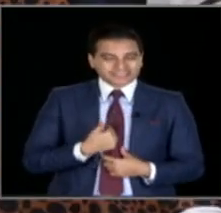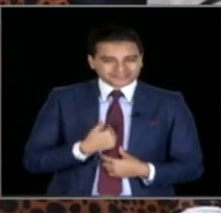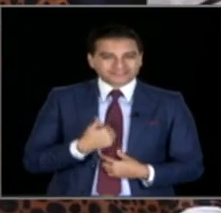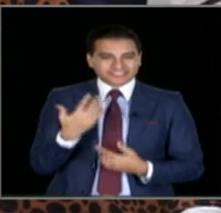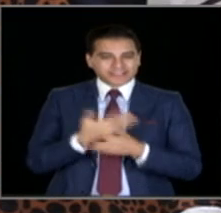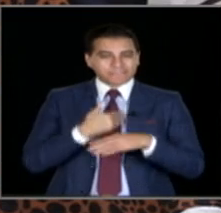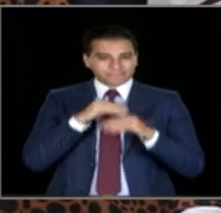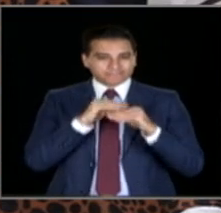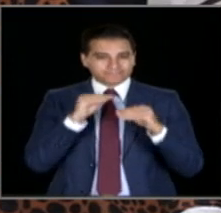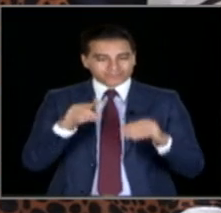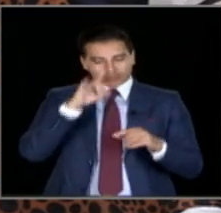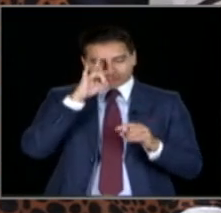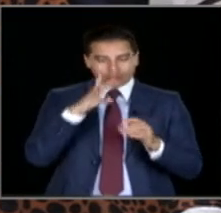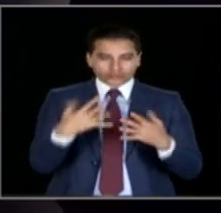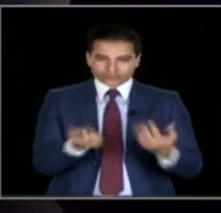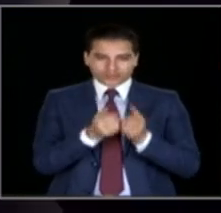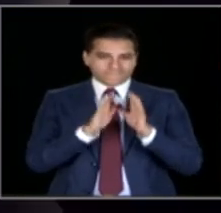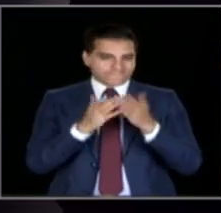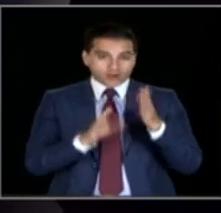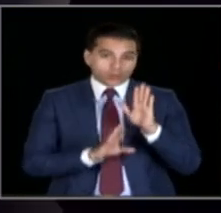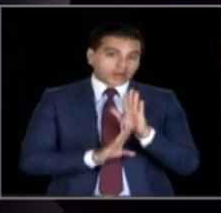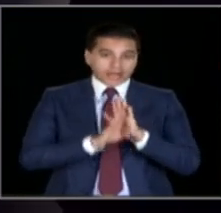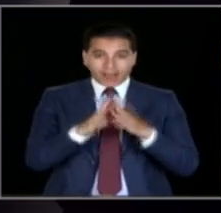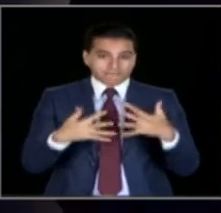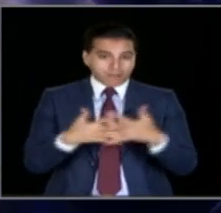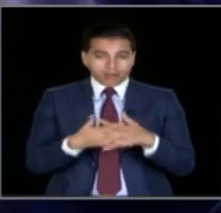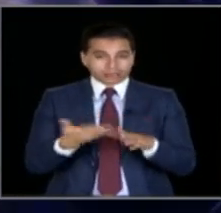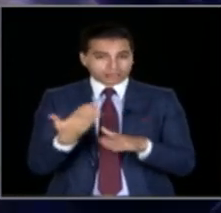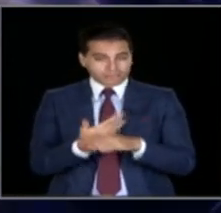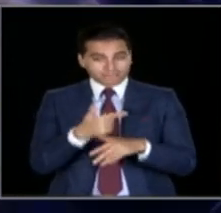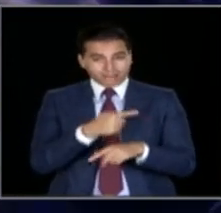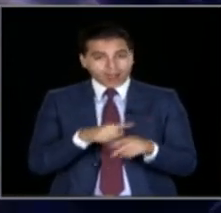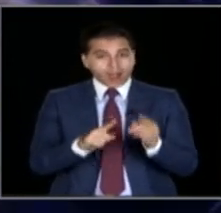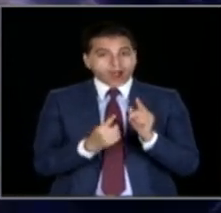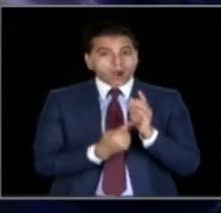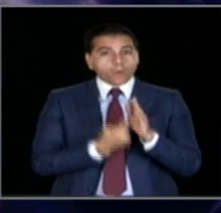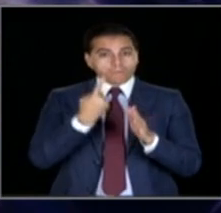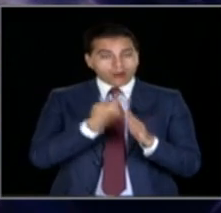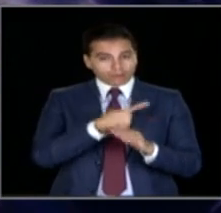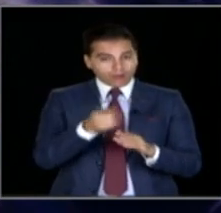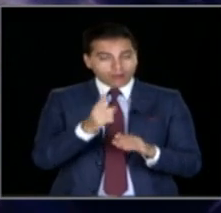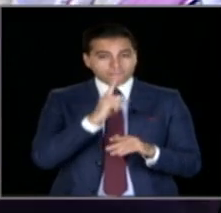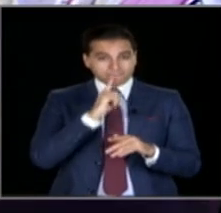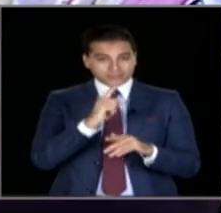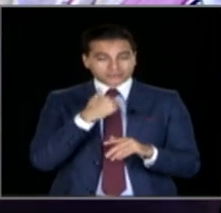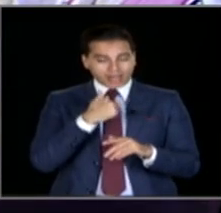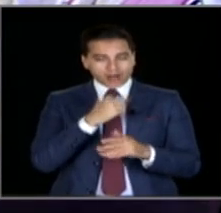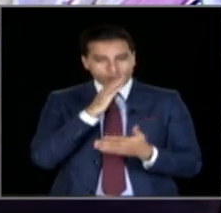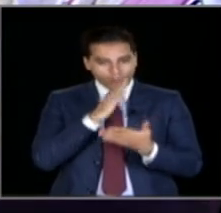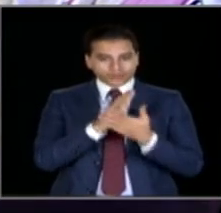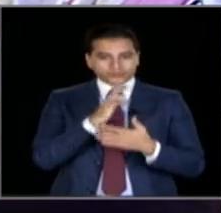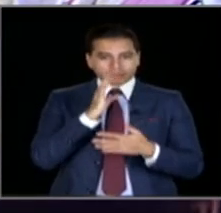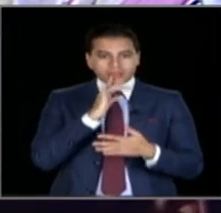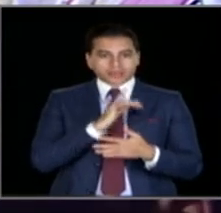إحنا نوصل بفريقنا إن شاء الله لمستوى مرموق. يمكن هم فعلا دي أول مشاركة ليهم، لكن كل ثقة إن هم